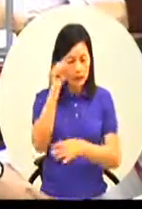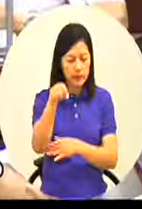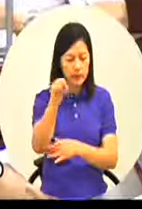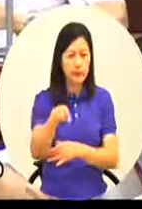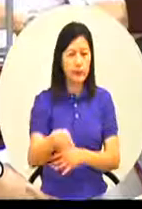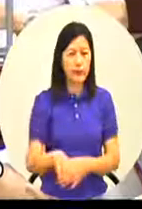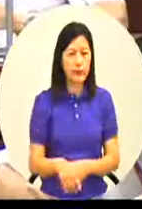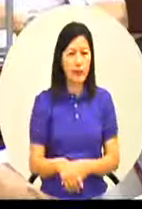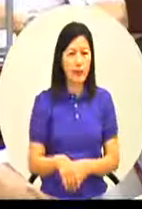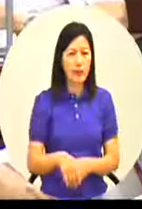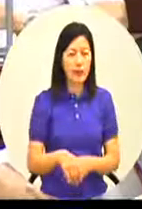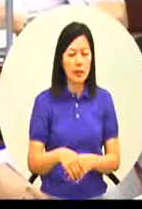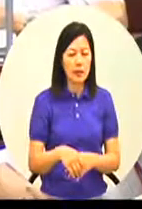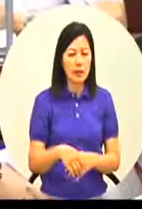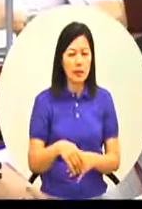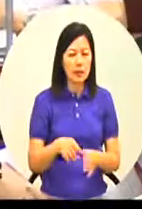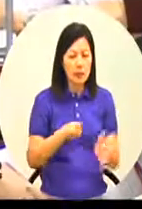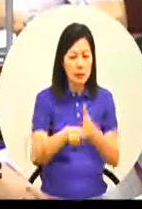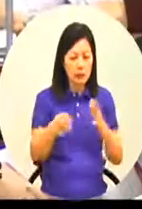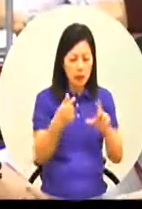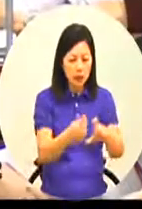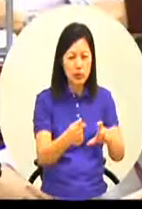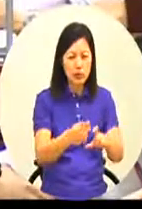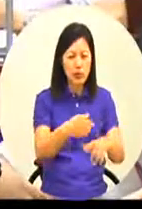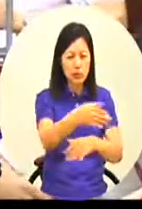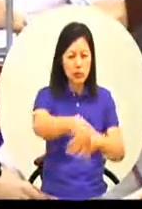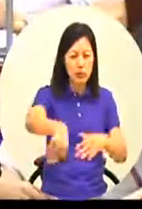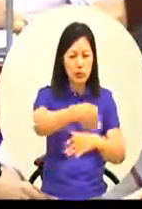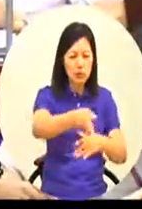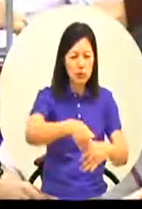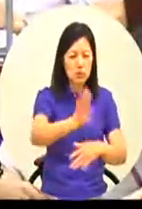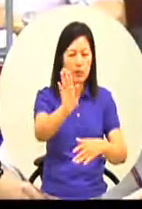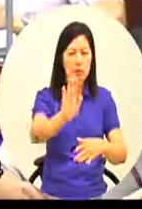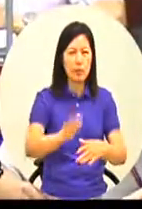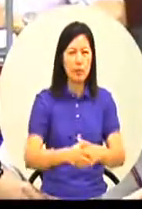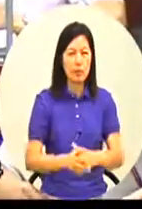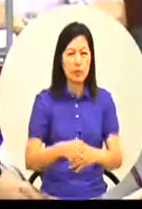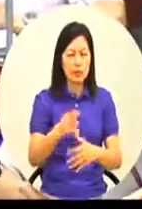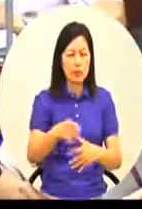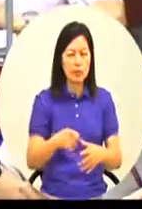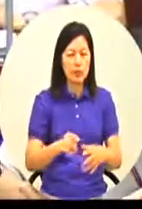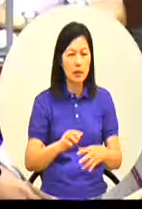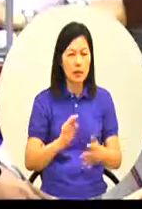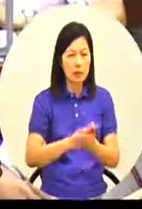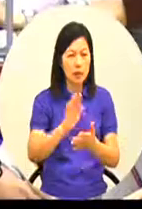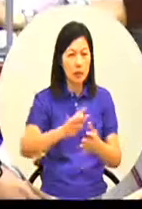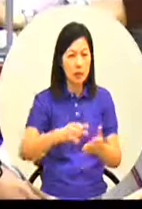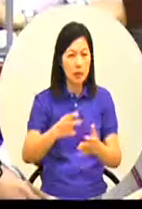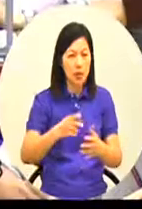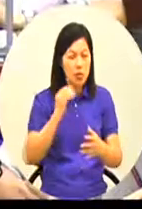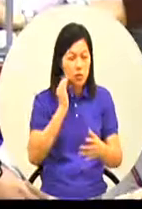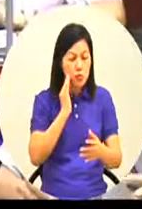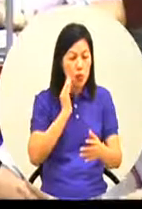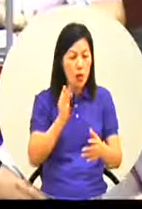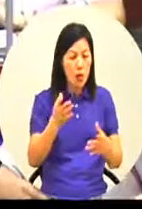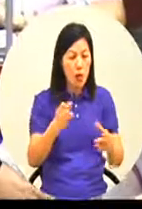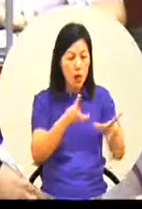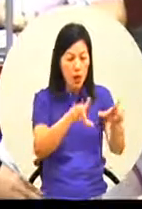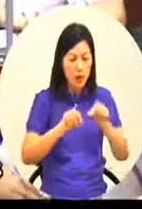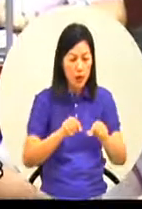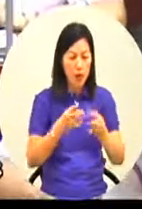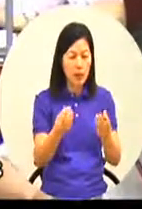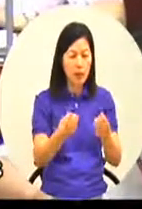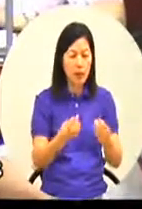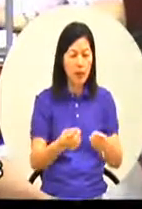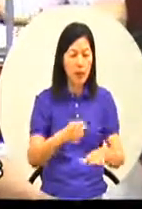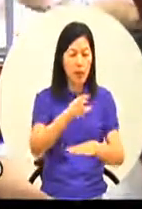不要划设那个专区，那这样的话都市计划就不用再变更，否则的话那就必须要再划设一块的这个